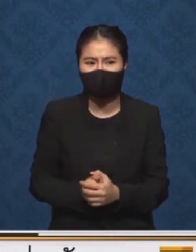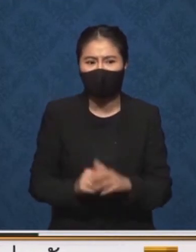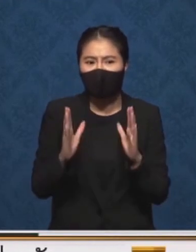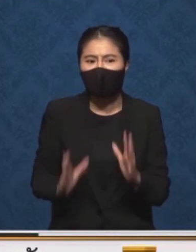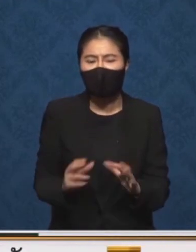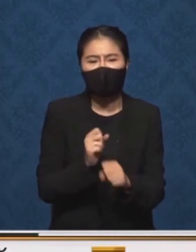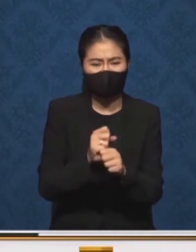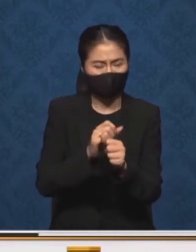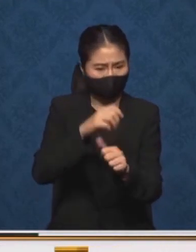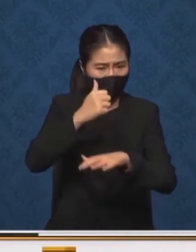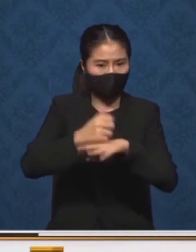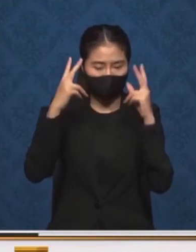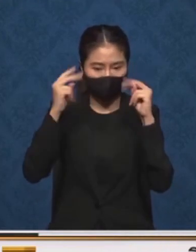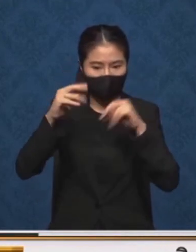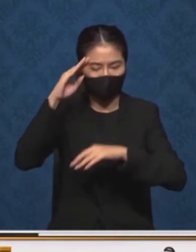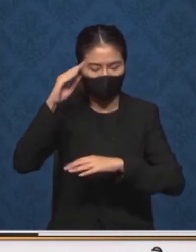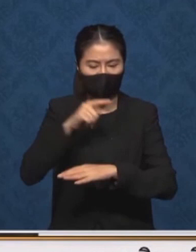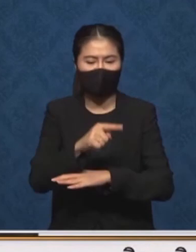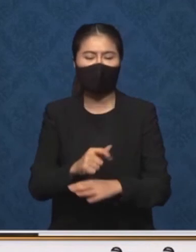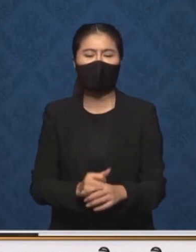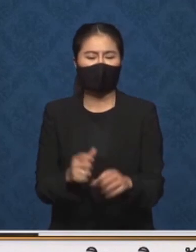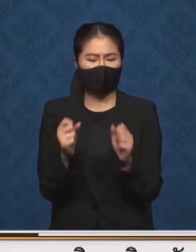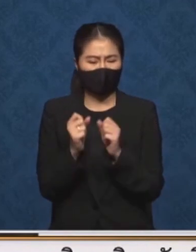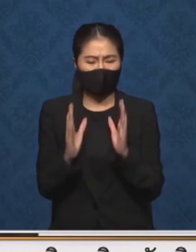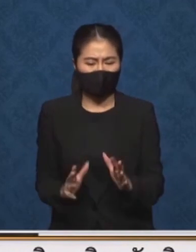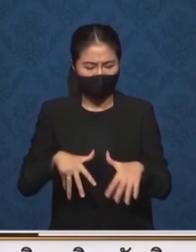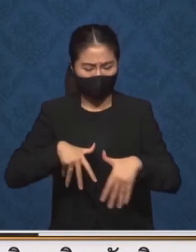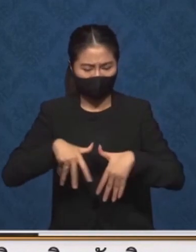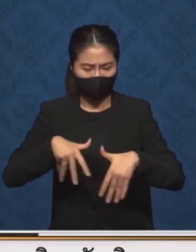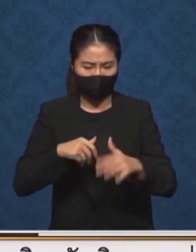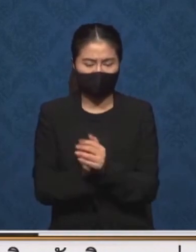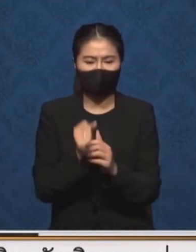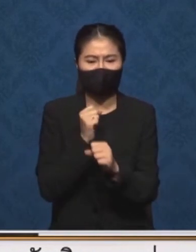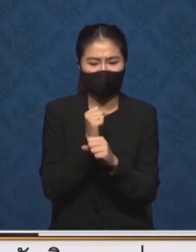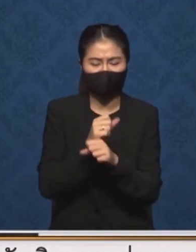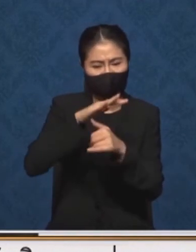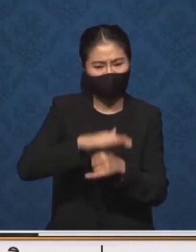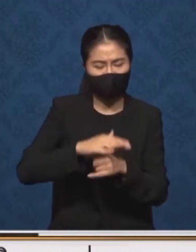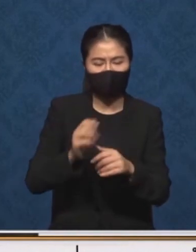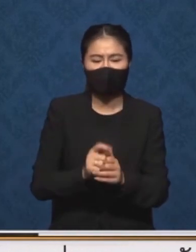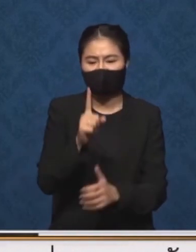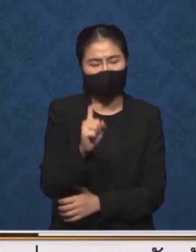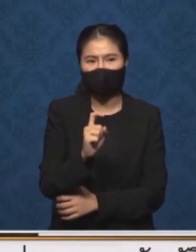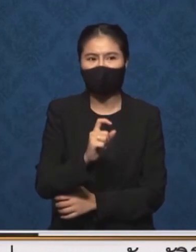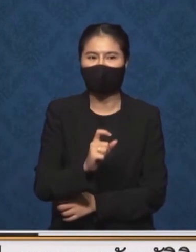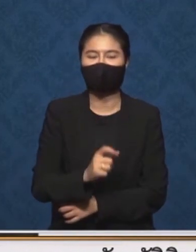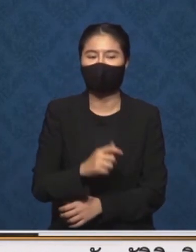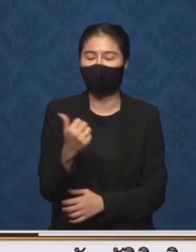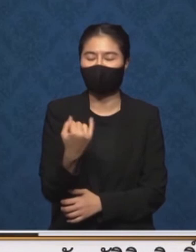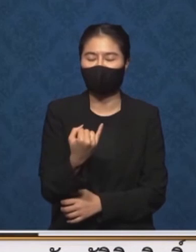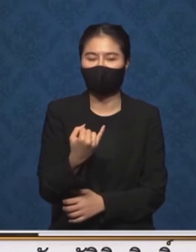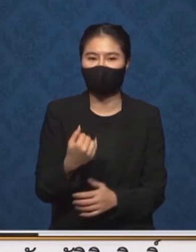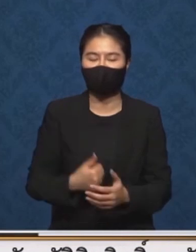ผู้นำแบบนี้น่ากรวที่สุดแลประเทศไยจะลมจมล่มจมแ่นอนธรรดาครับน